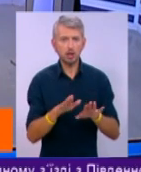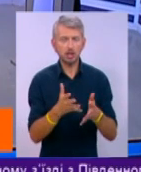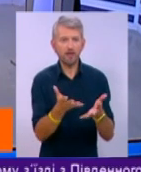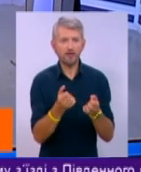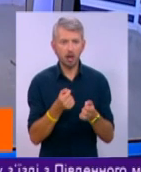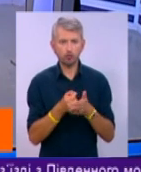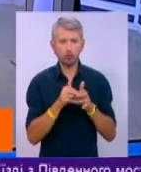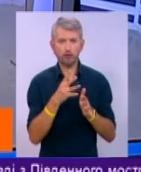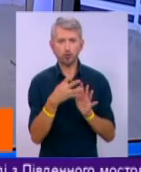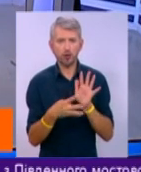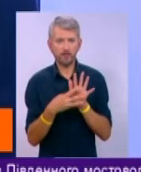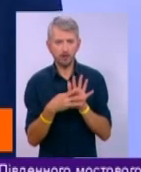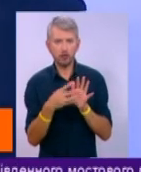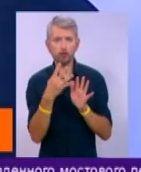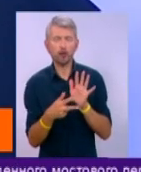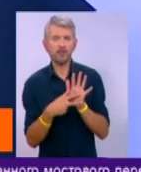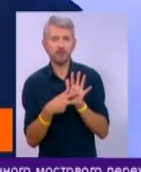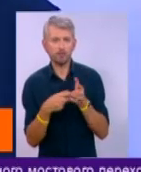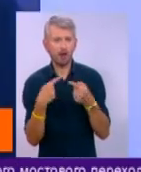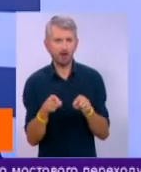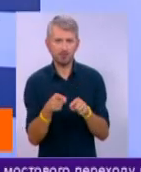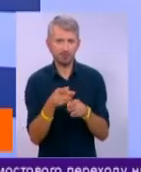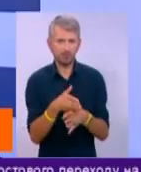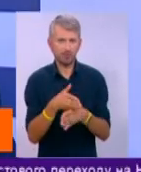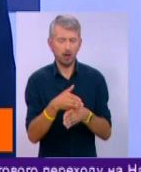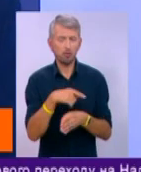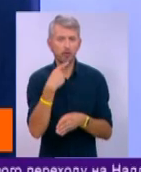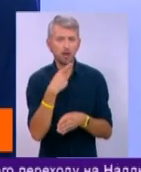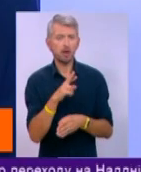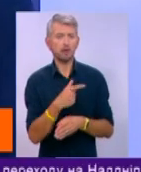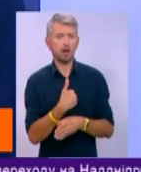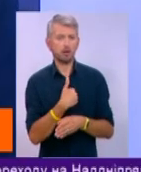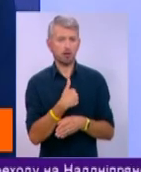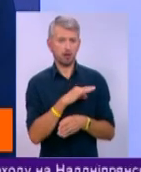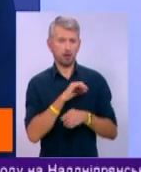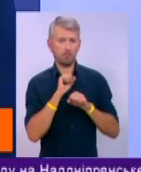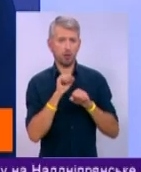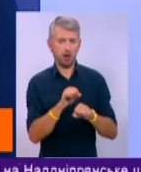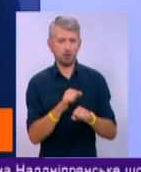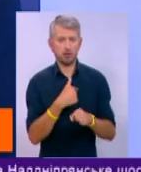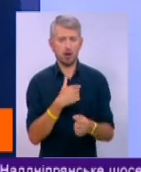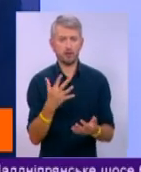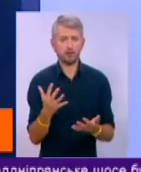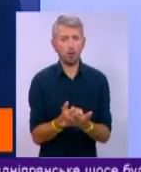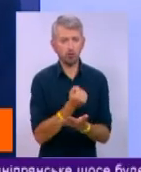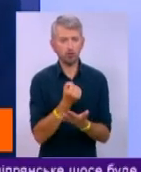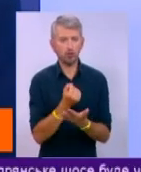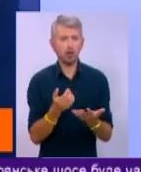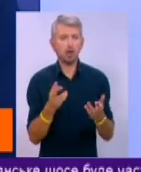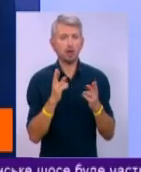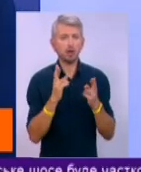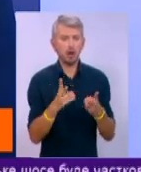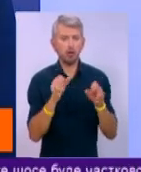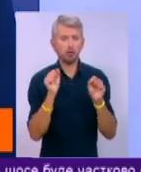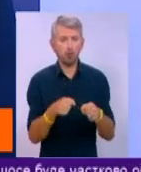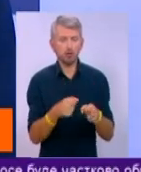до провадження 48, а інші взагалі ні. Мова йде про те, що я як адвокат, так, я знаходжу, яким чином